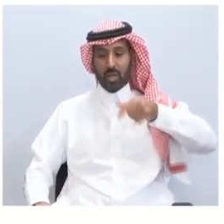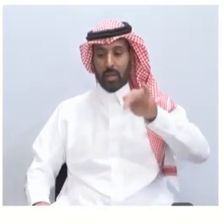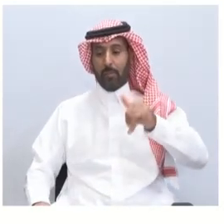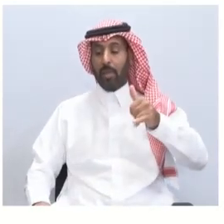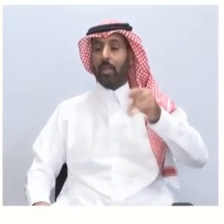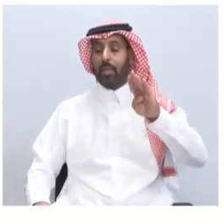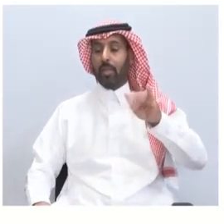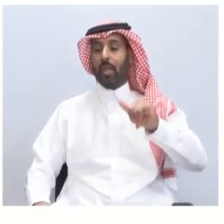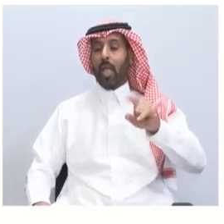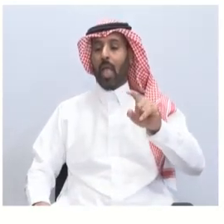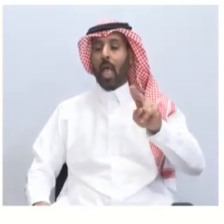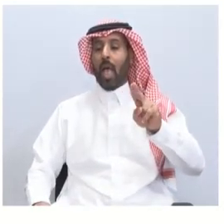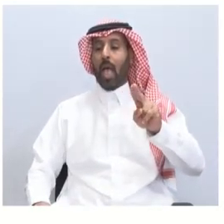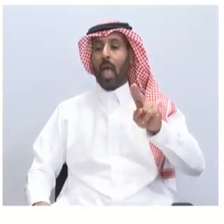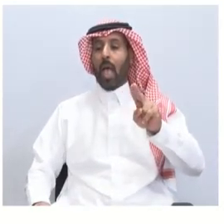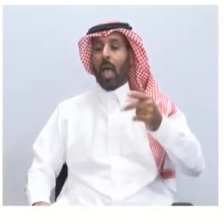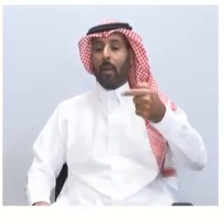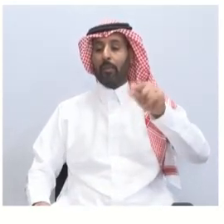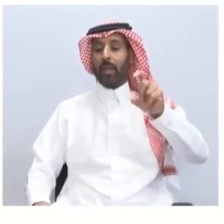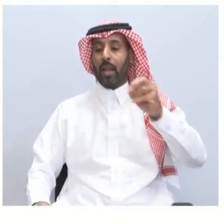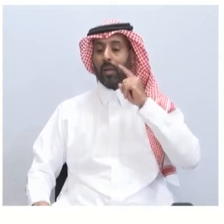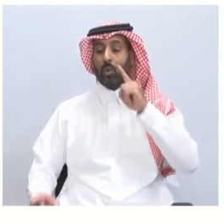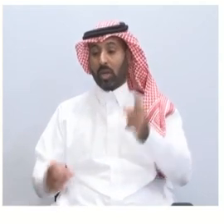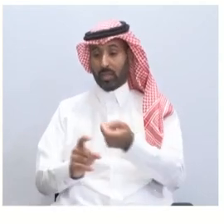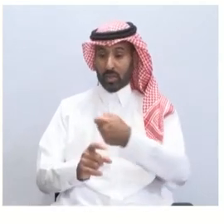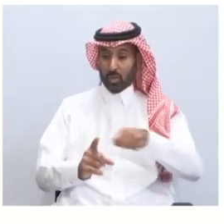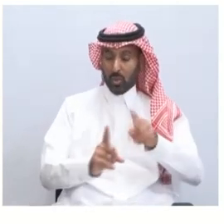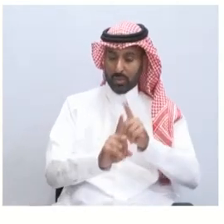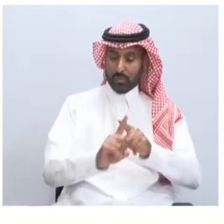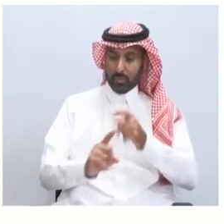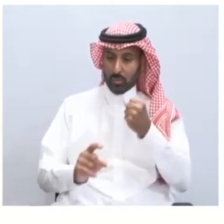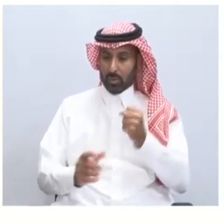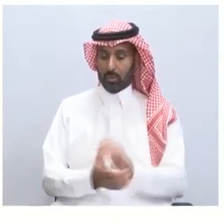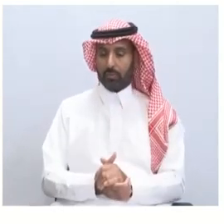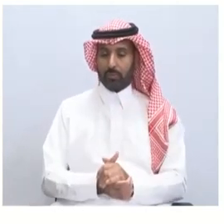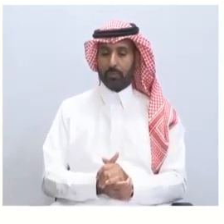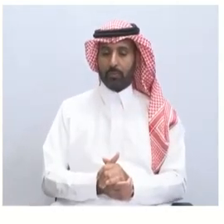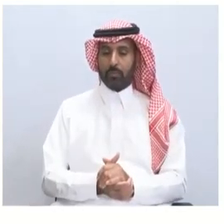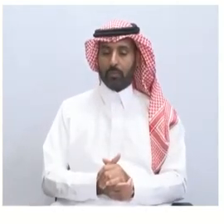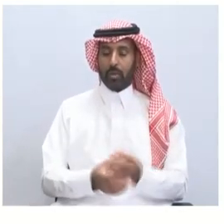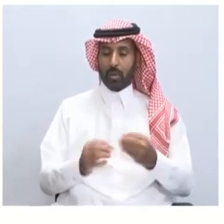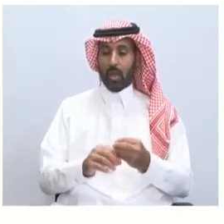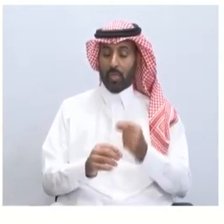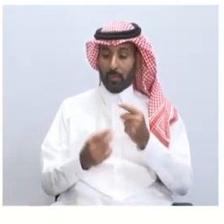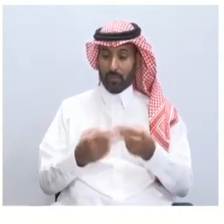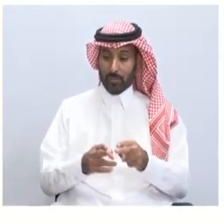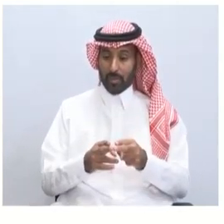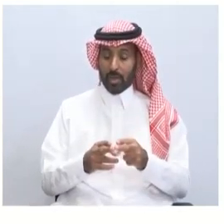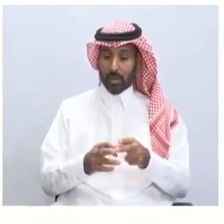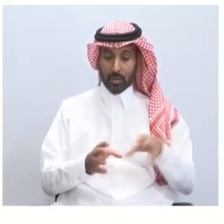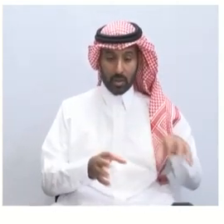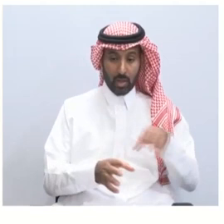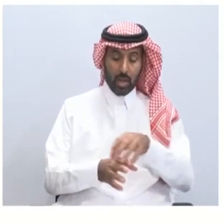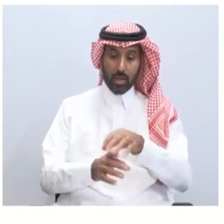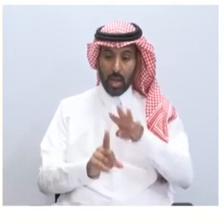مقاتله القوات المعتديه بكل شجاعه حيث تضمنت في البدايه تحركات